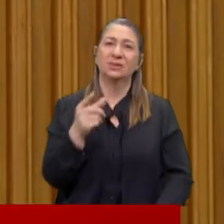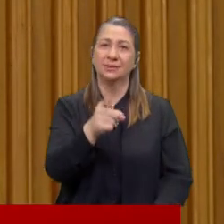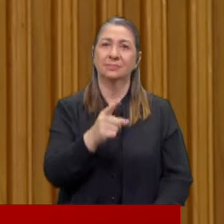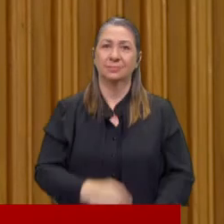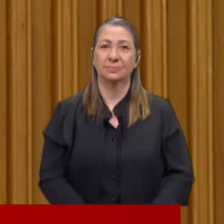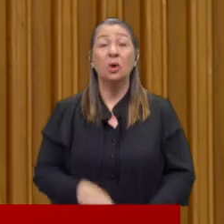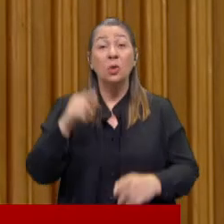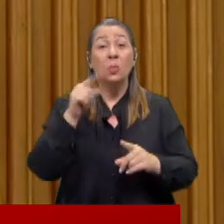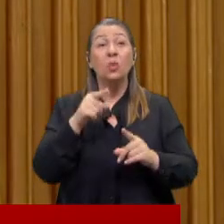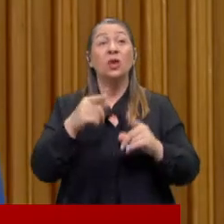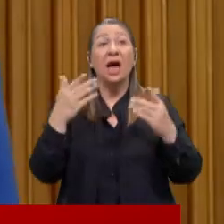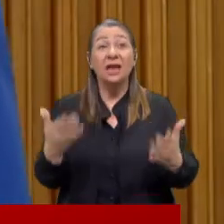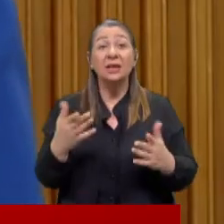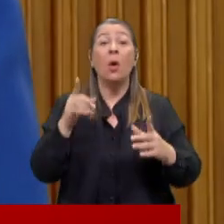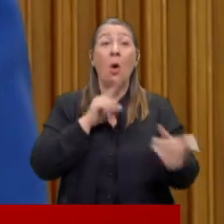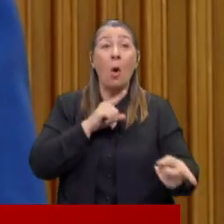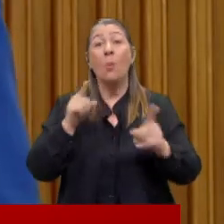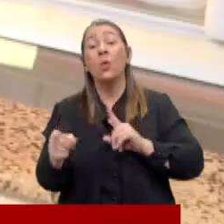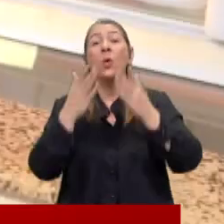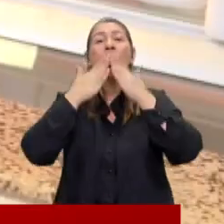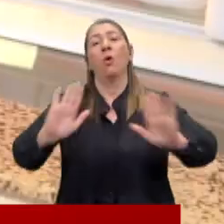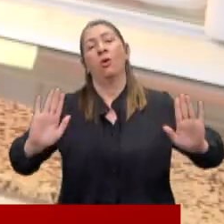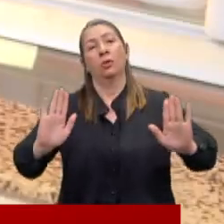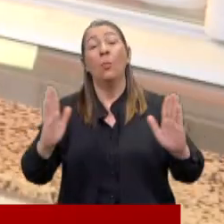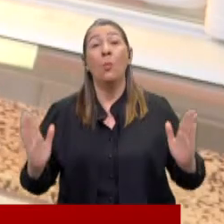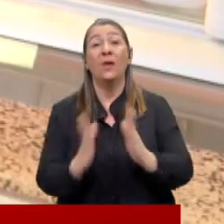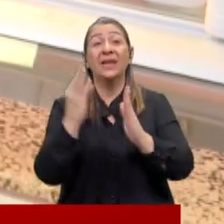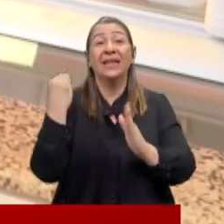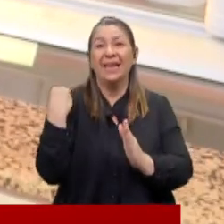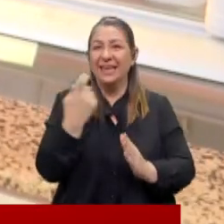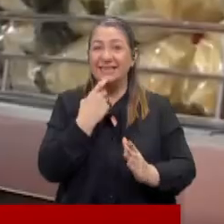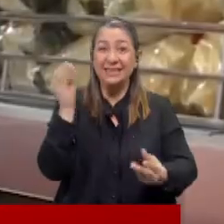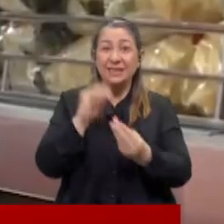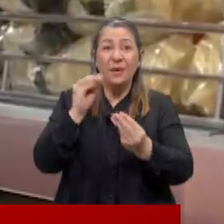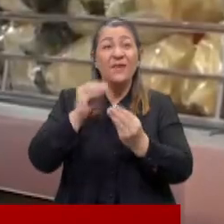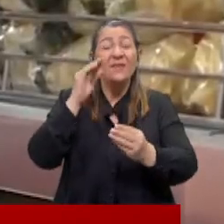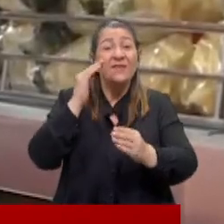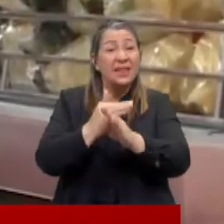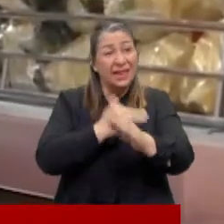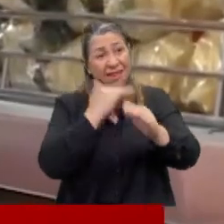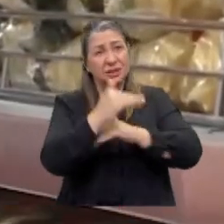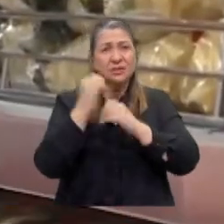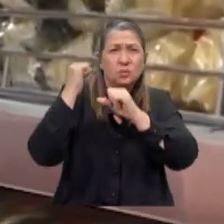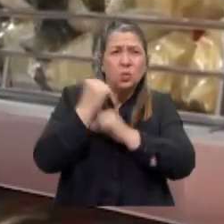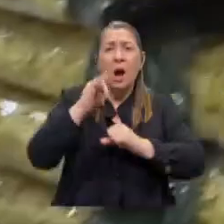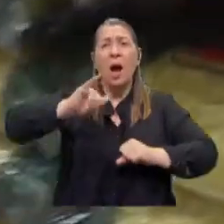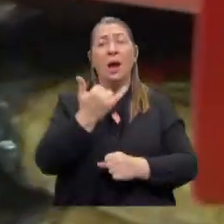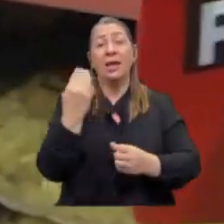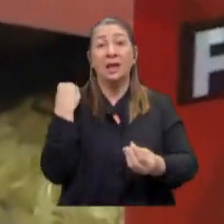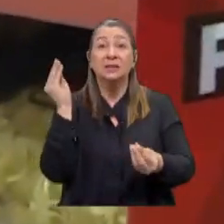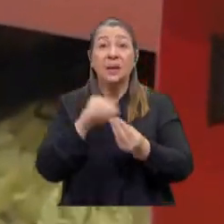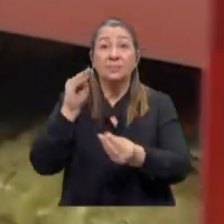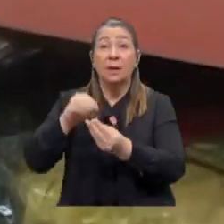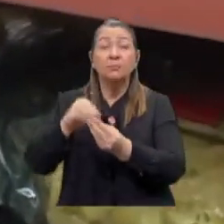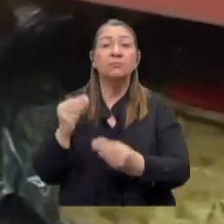vereceksin. Bunun artık lahmacunu yok. Muhalefet yeni yıl zamlarıyla vatandaşın üzerine binen yüke dikkat çekiyor. Yeni zamların